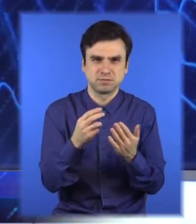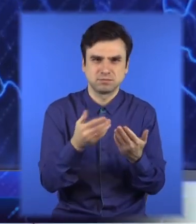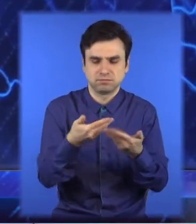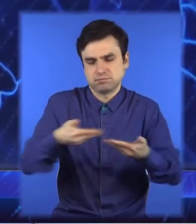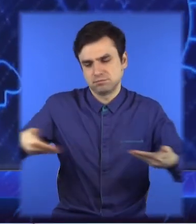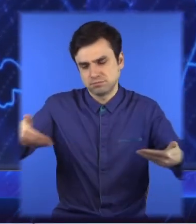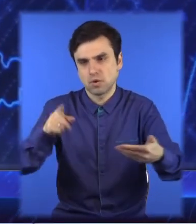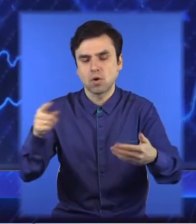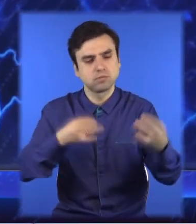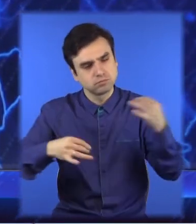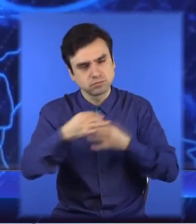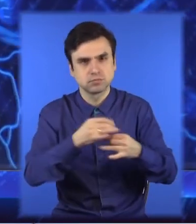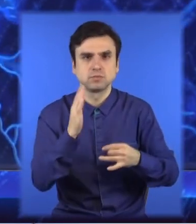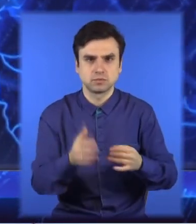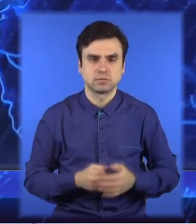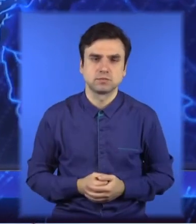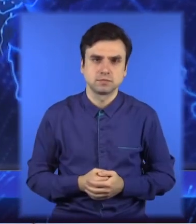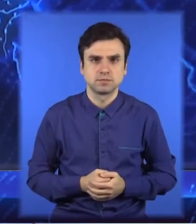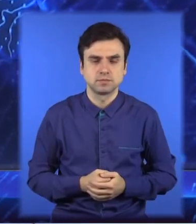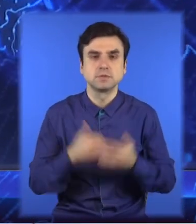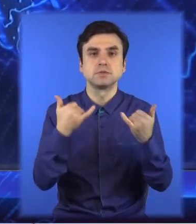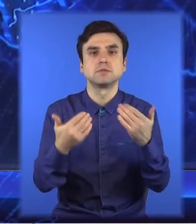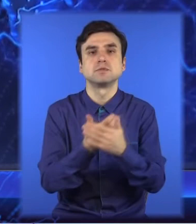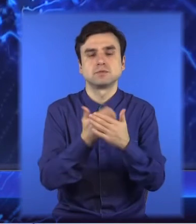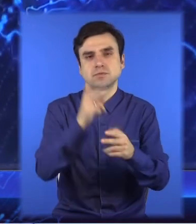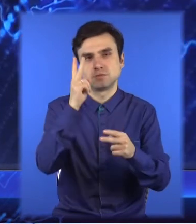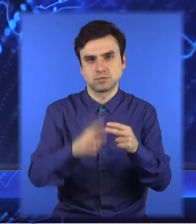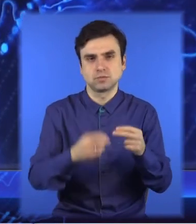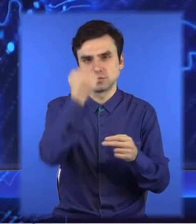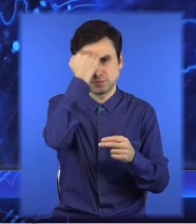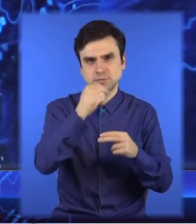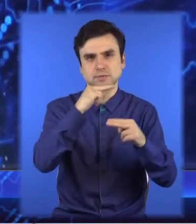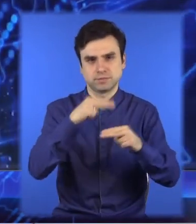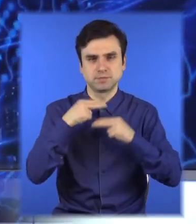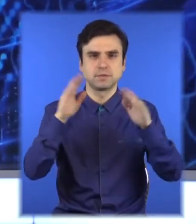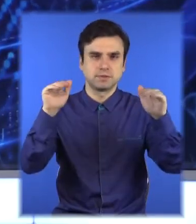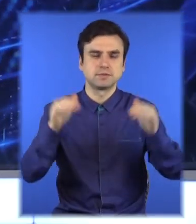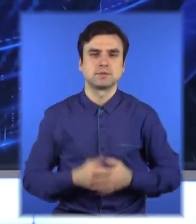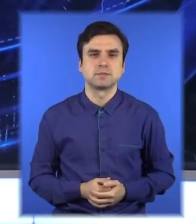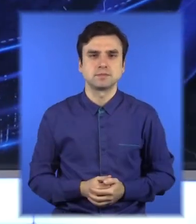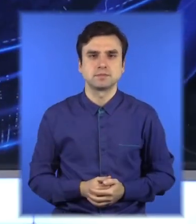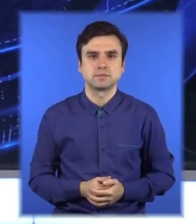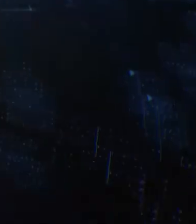І на цьому ставимо крапку. В студії працював Владислав Новіков. Залишайтесь з Першим міським. До зустрічі.